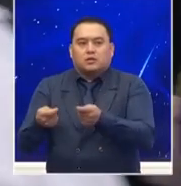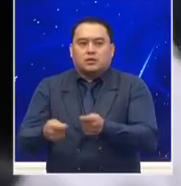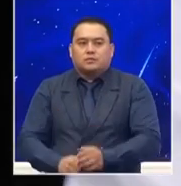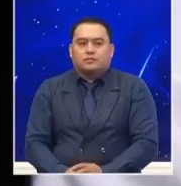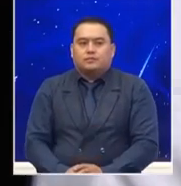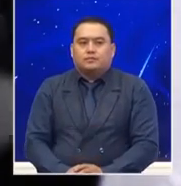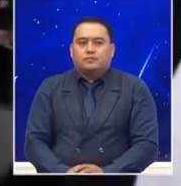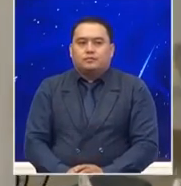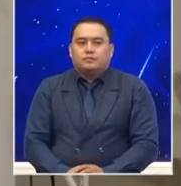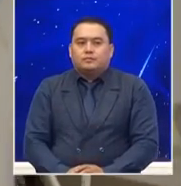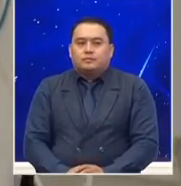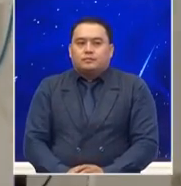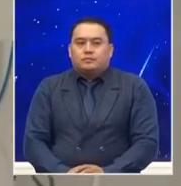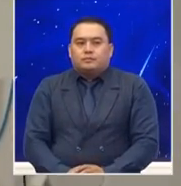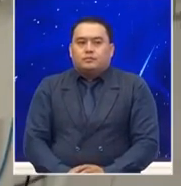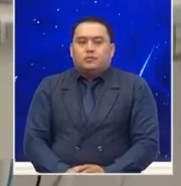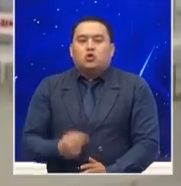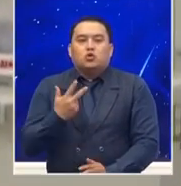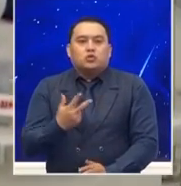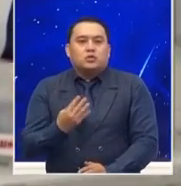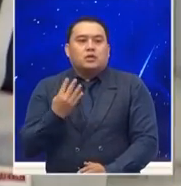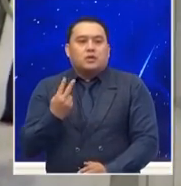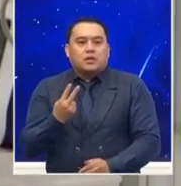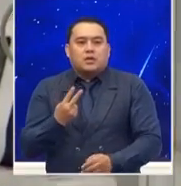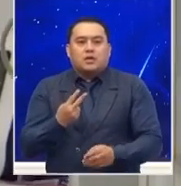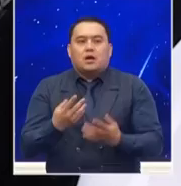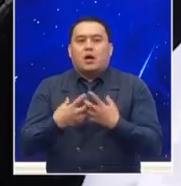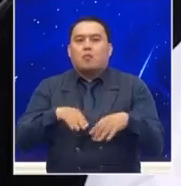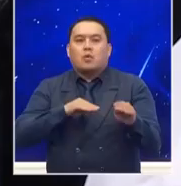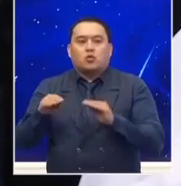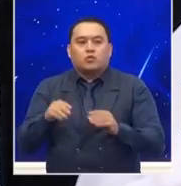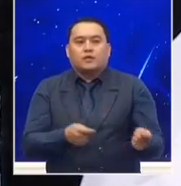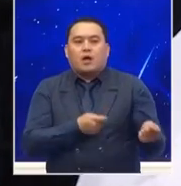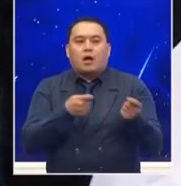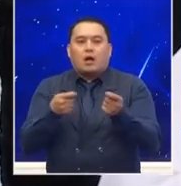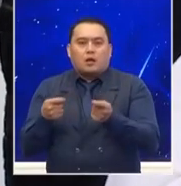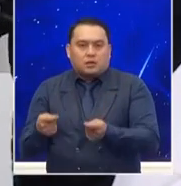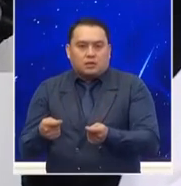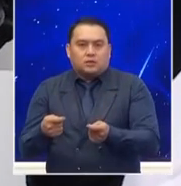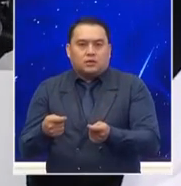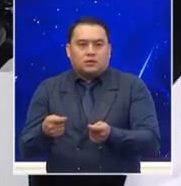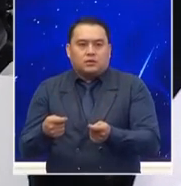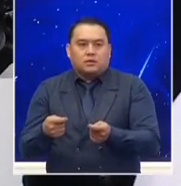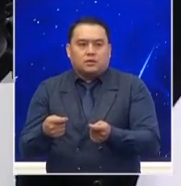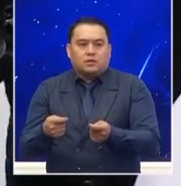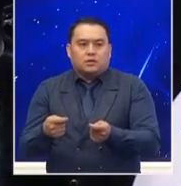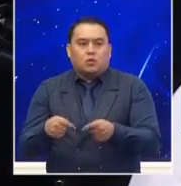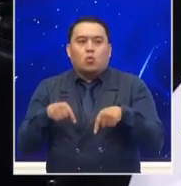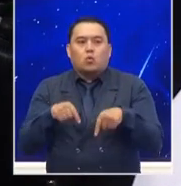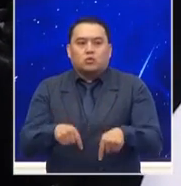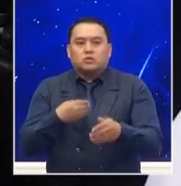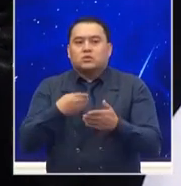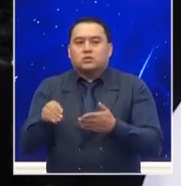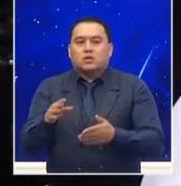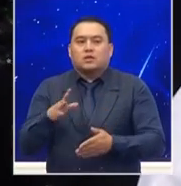это есть в данный момент. 24 аппарата фототерапии. 8 ИВЛов. Ущерде бараха.